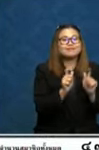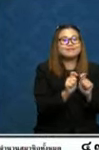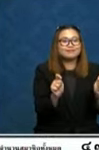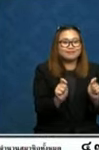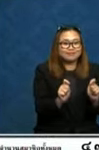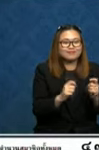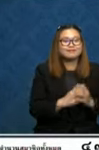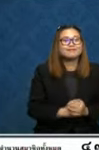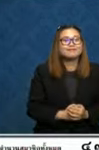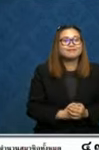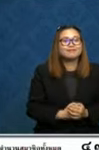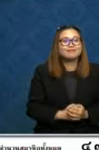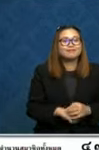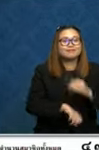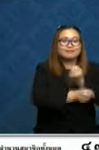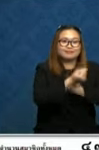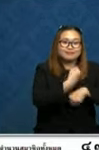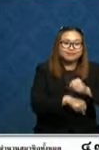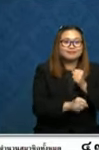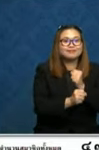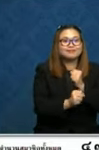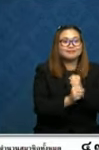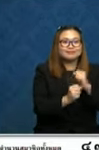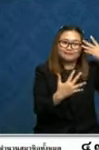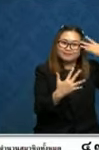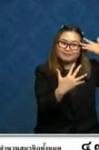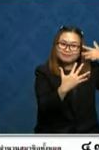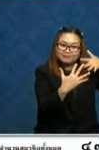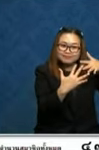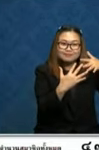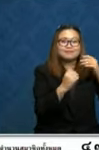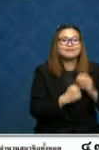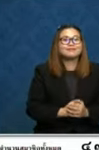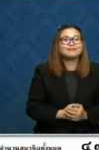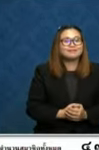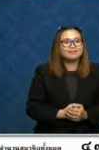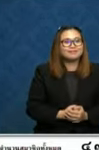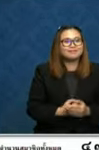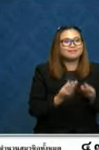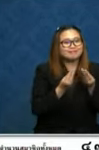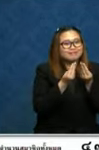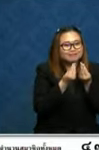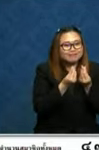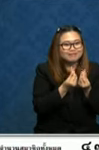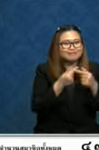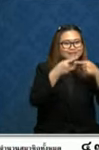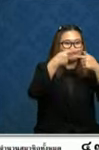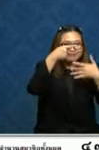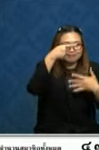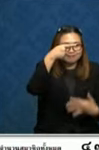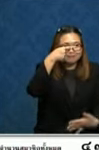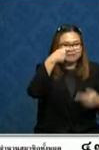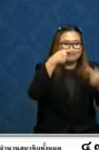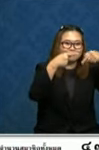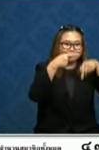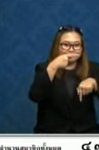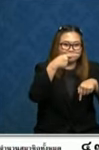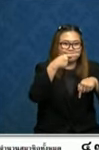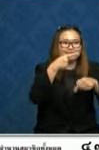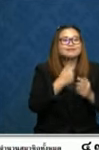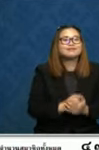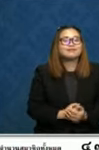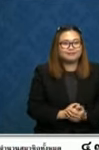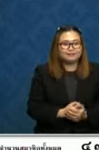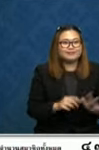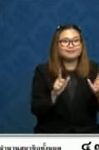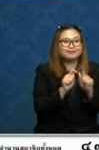ของการปฏิบัติการจิตวิทยาและการปฏิบัติมวลชนนะครับซึ่งมีรายละเอียดนะครับจากเล่มในห้องอ